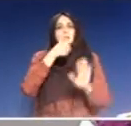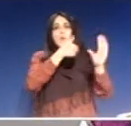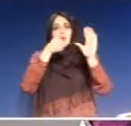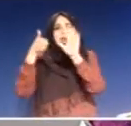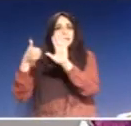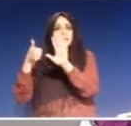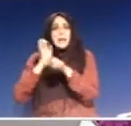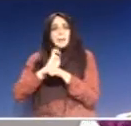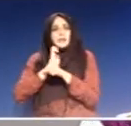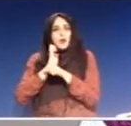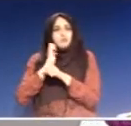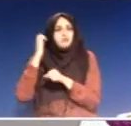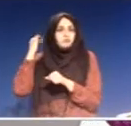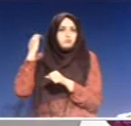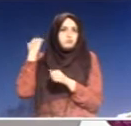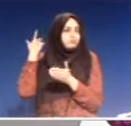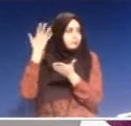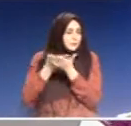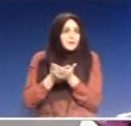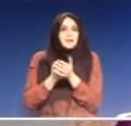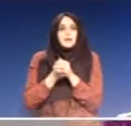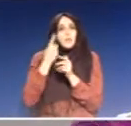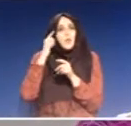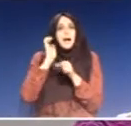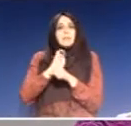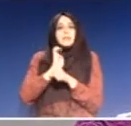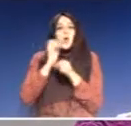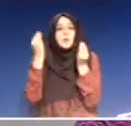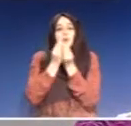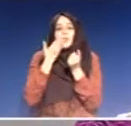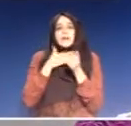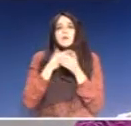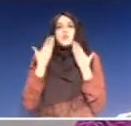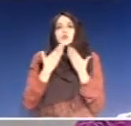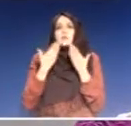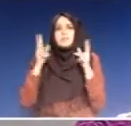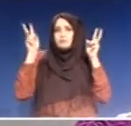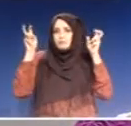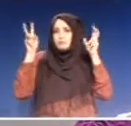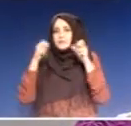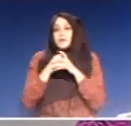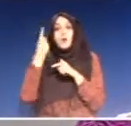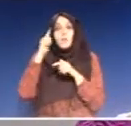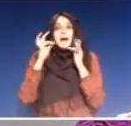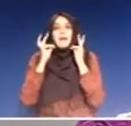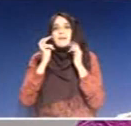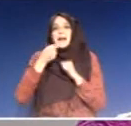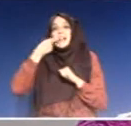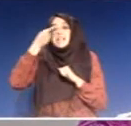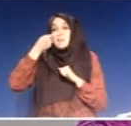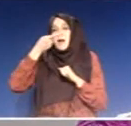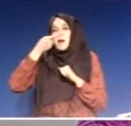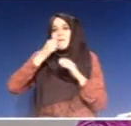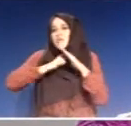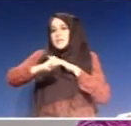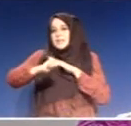366 من برنامجي والصلح خير. عنوان هذه الحلقة يرتبط بالخبرة العقارية التي